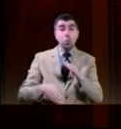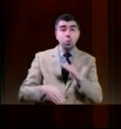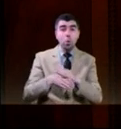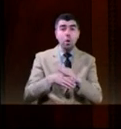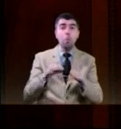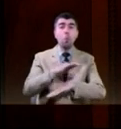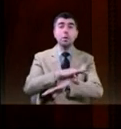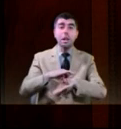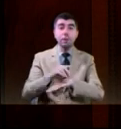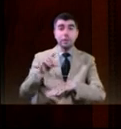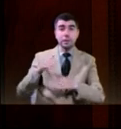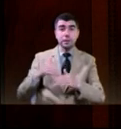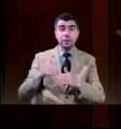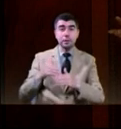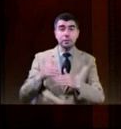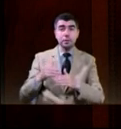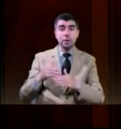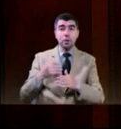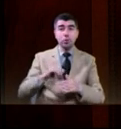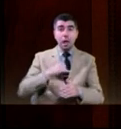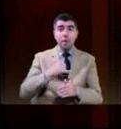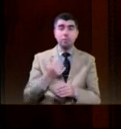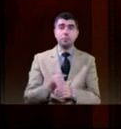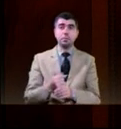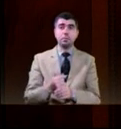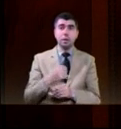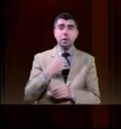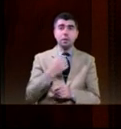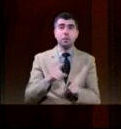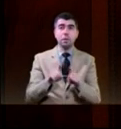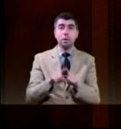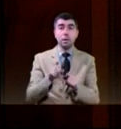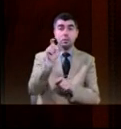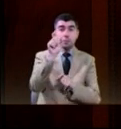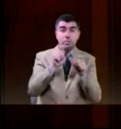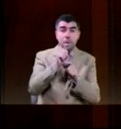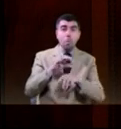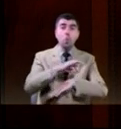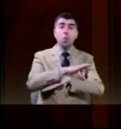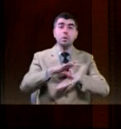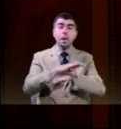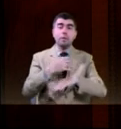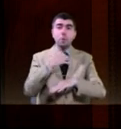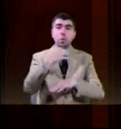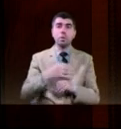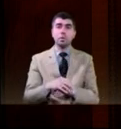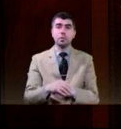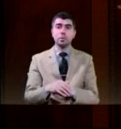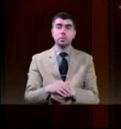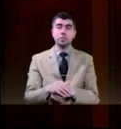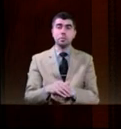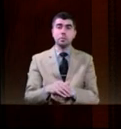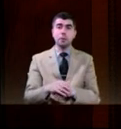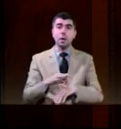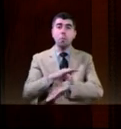صغار. انا ما كرهتش هنايا شي واحد من الاخوان اللي في السن ديالي يقول لي انا فوقاش توظف. كان بزاف الناس